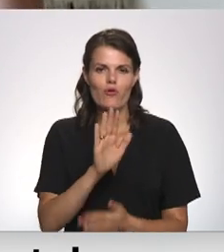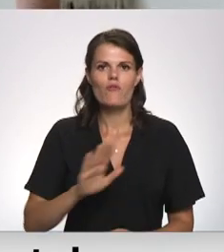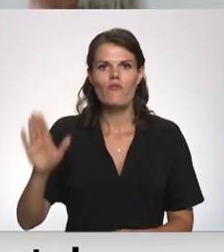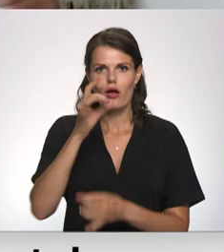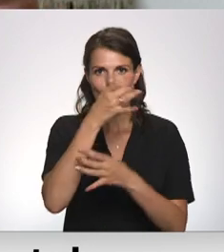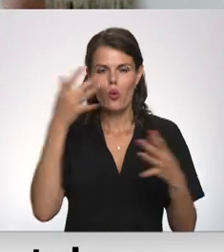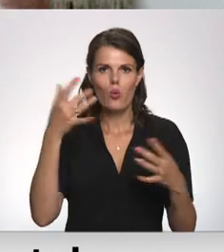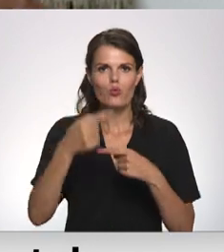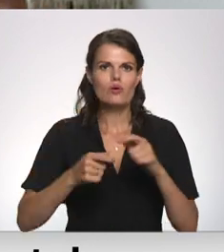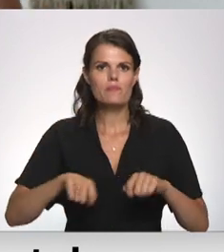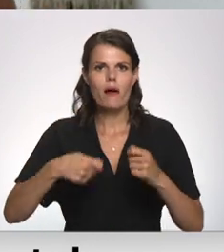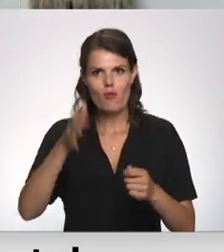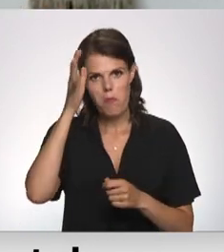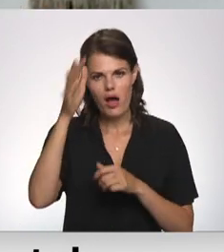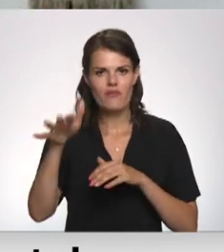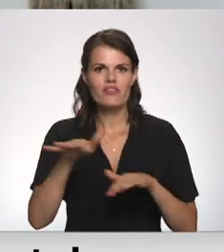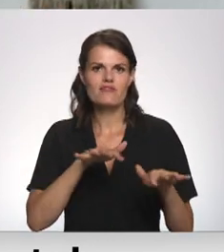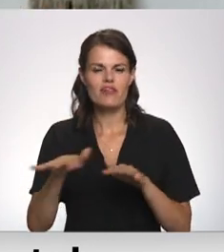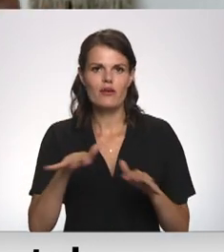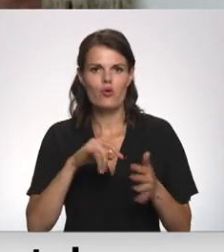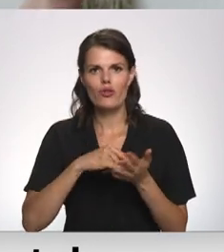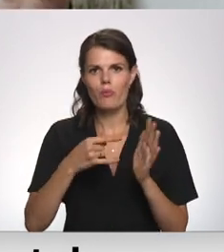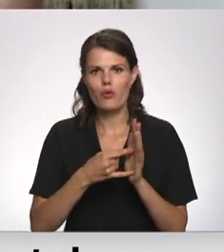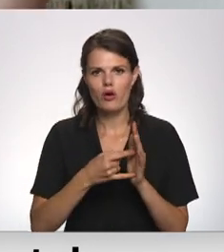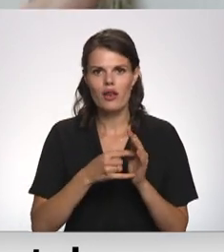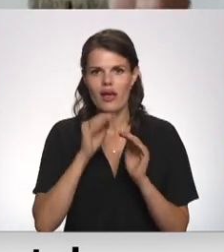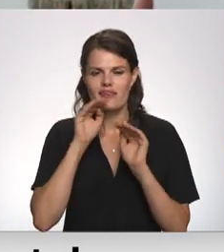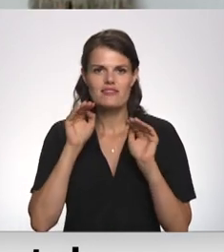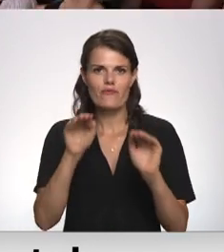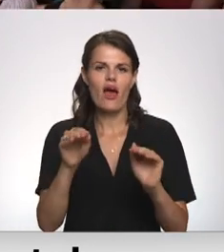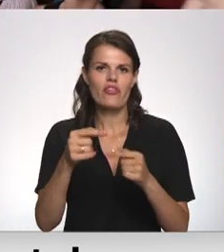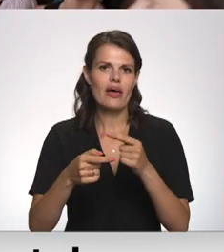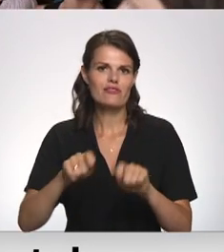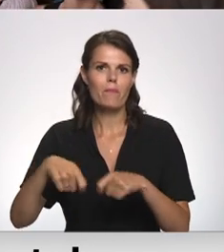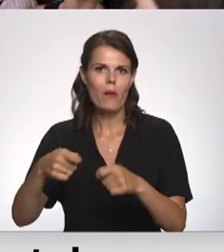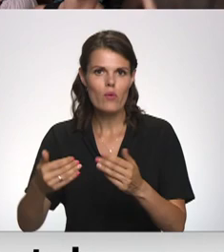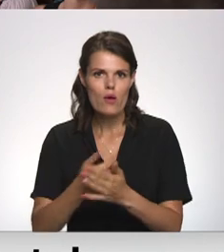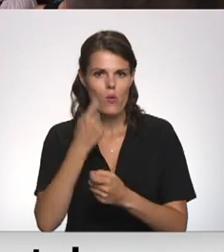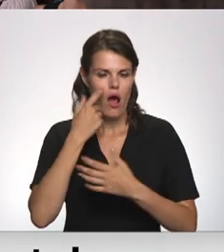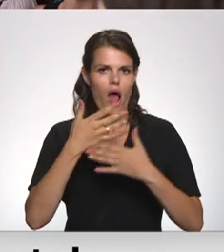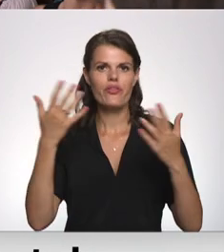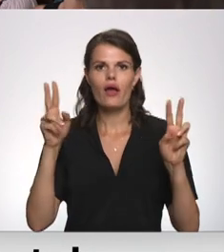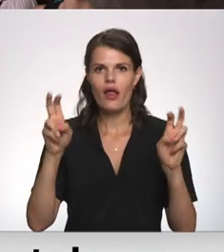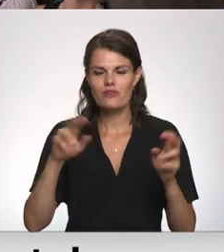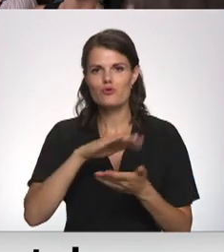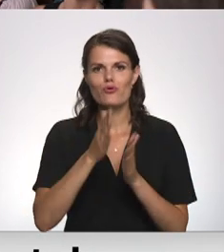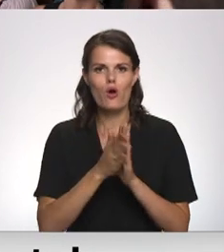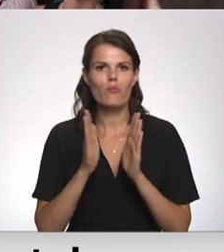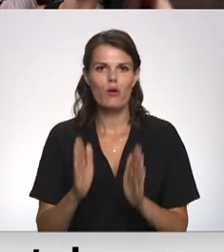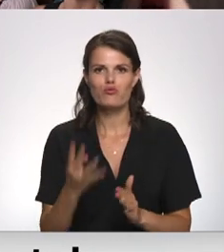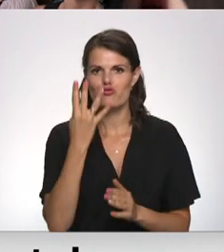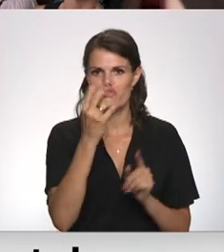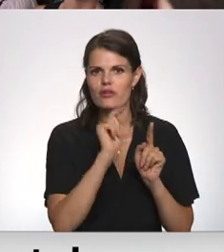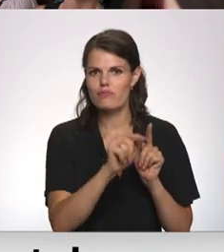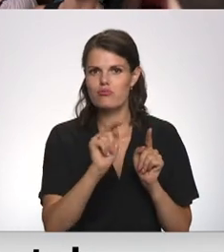kultūras mantojuma pārvaldes rīkotā ciklā sakrālais mantojums jaunas atklāsmes. Pavisam šādi paredzēti 4 notikumi,